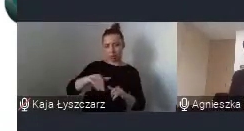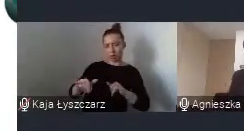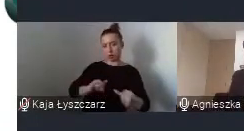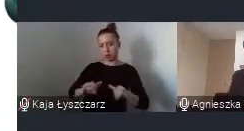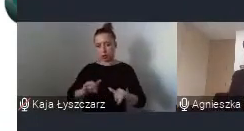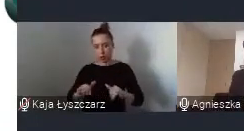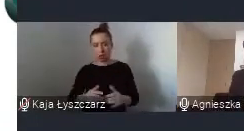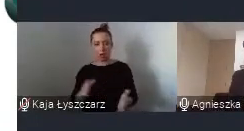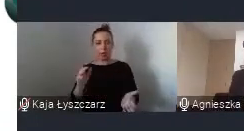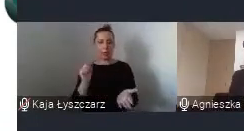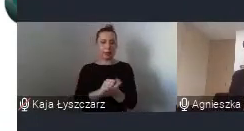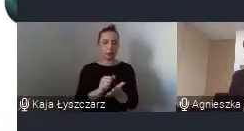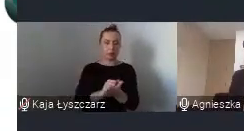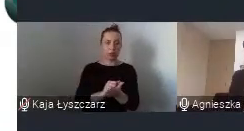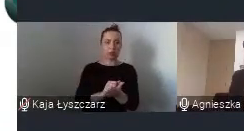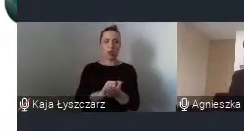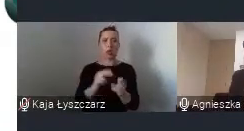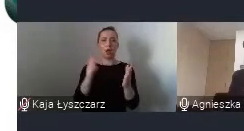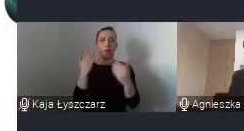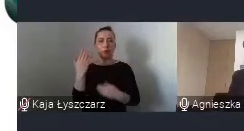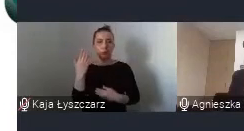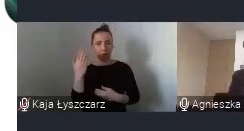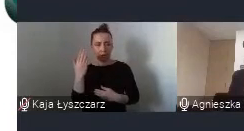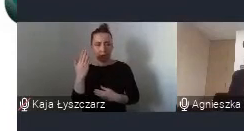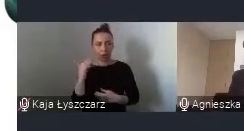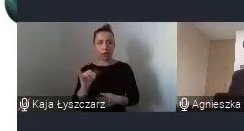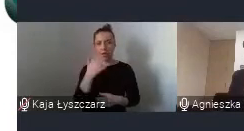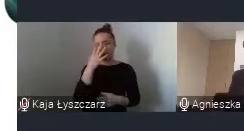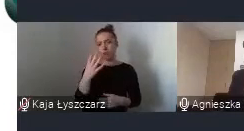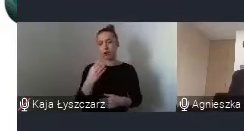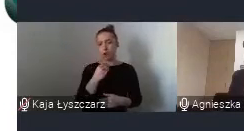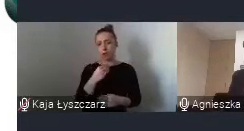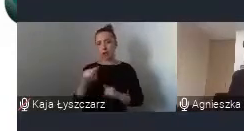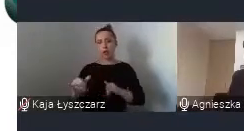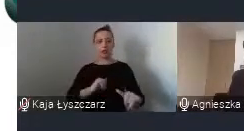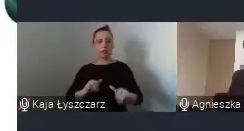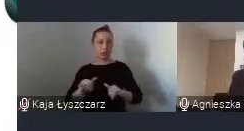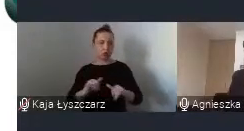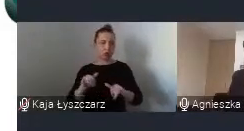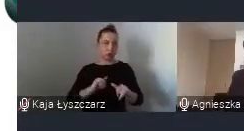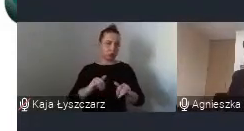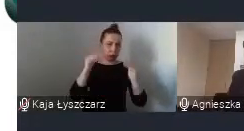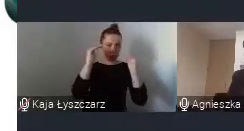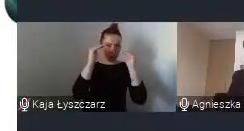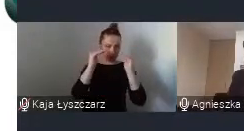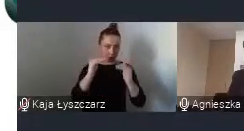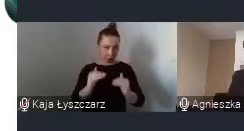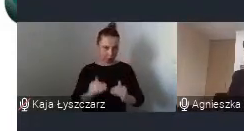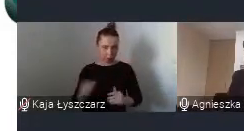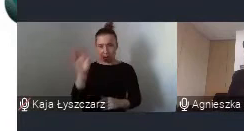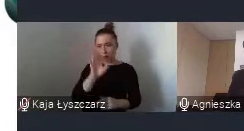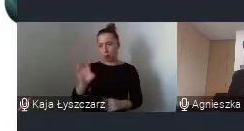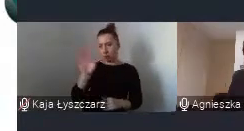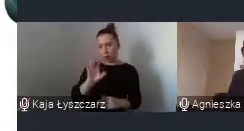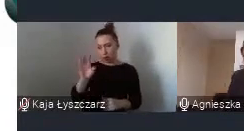wokół zamówień publicznych, wokół struktury organizacyjnej i zarządczej, partycypacji, monitoringu i